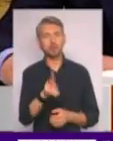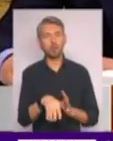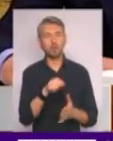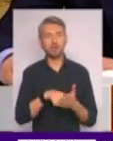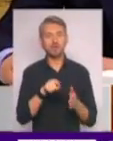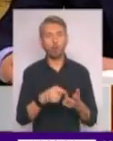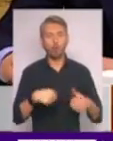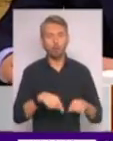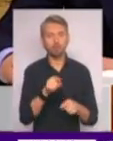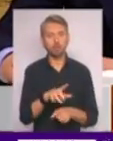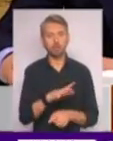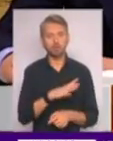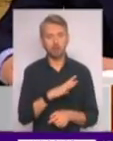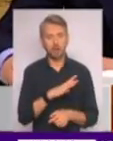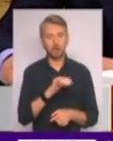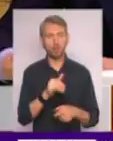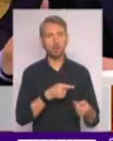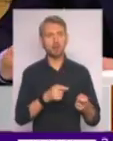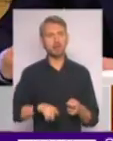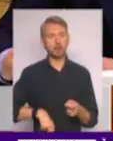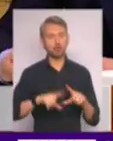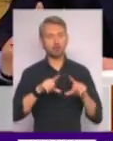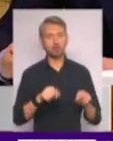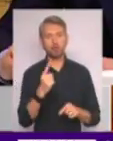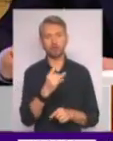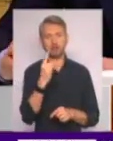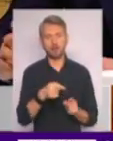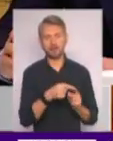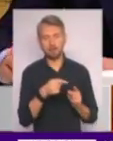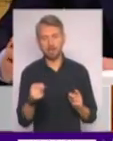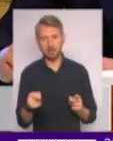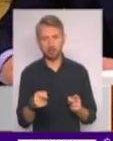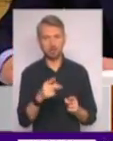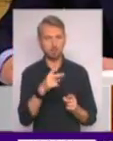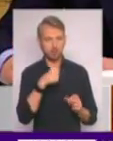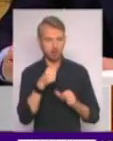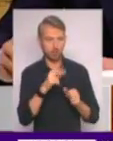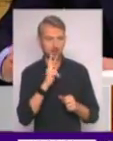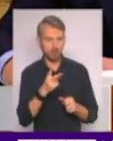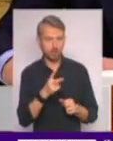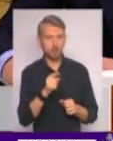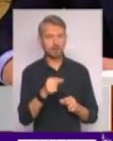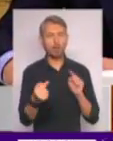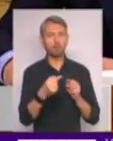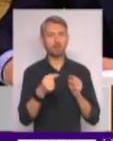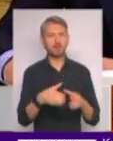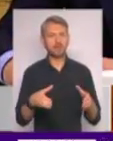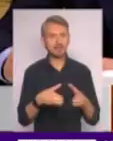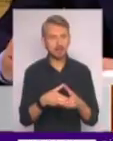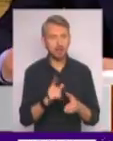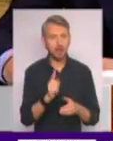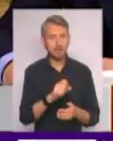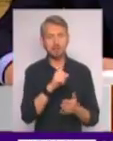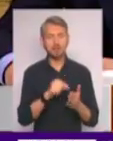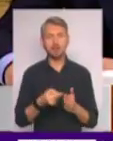цього округу, вона була у керівника школи один раз все-таки за період, от ми півтора року, два. Це опозиційна сила, але